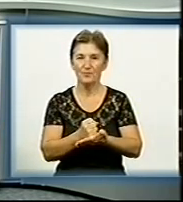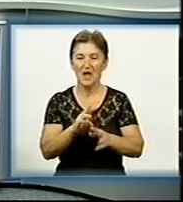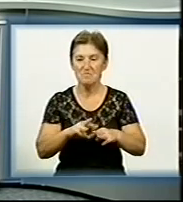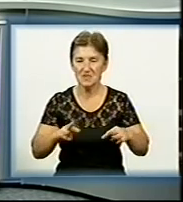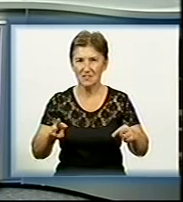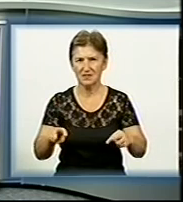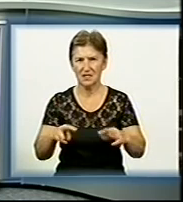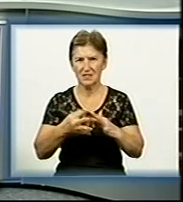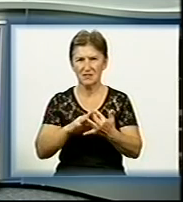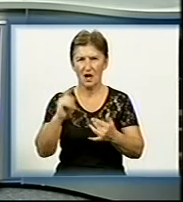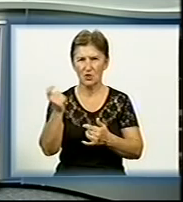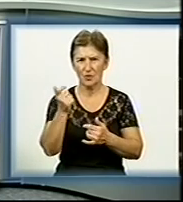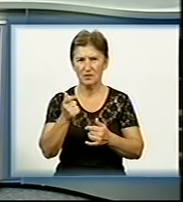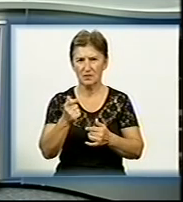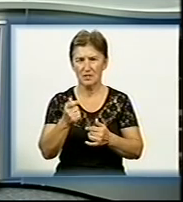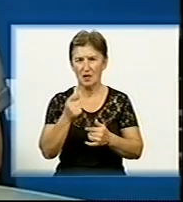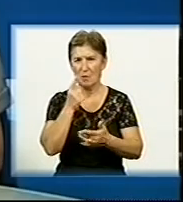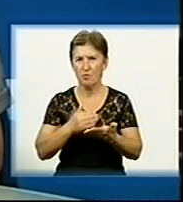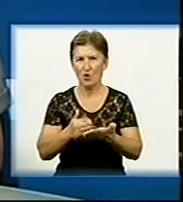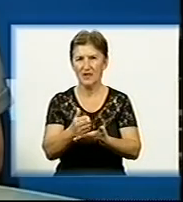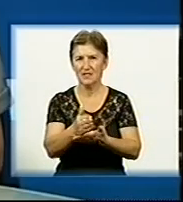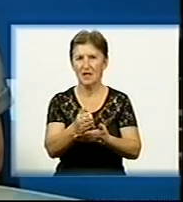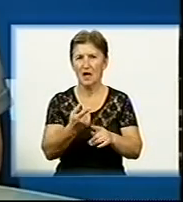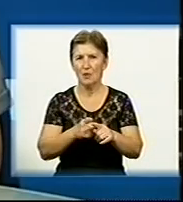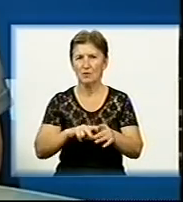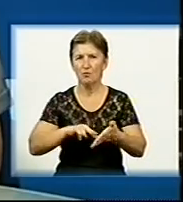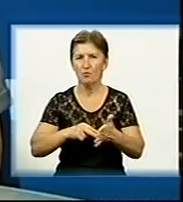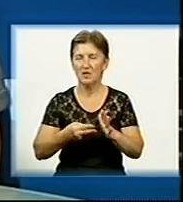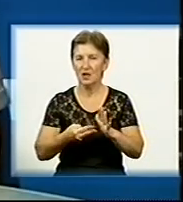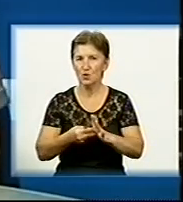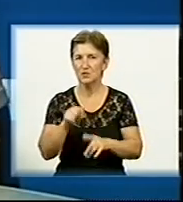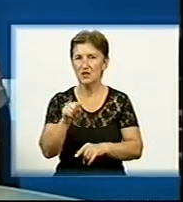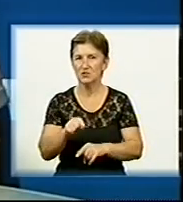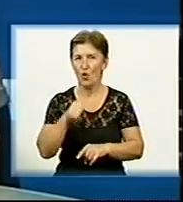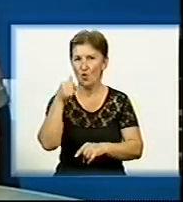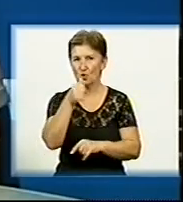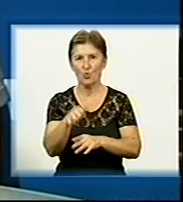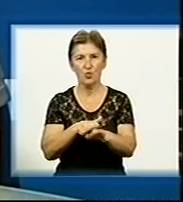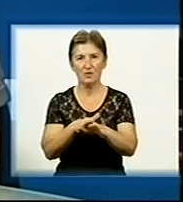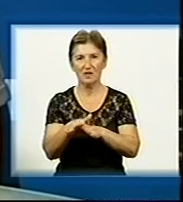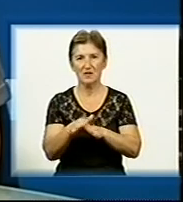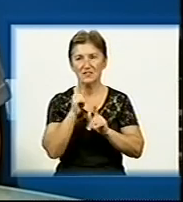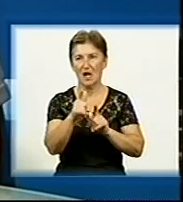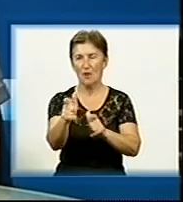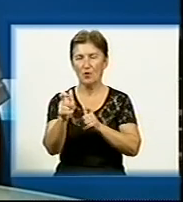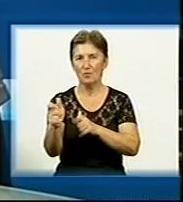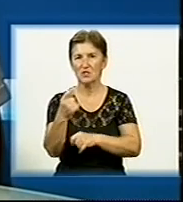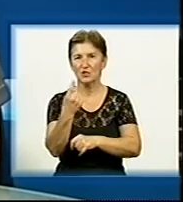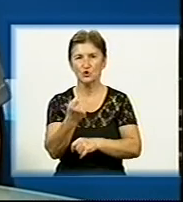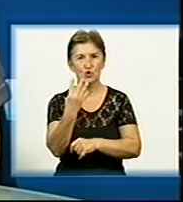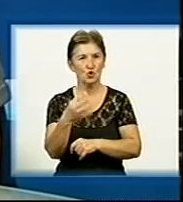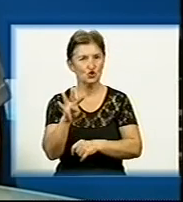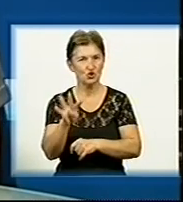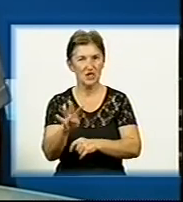Міністерством аграрної політики та продовольства України, тому планується цього року провести полювання 144 полювань